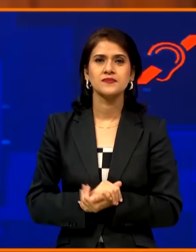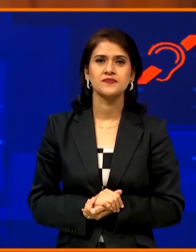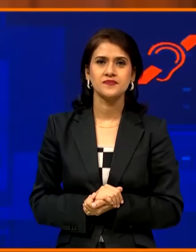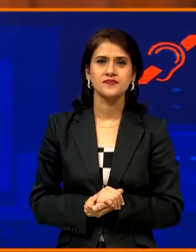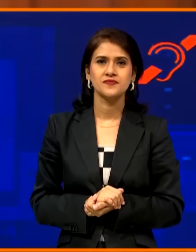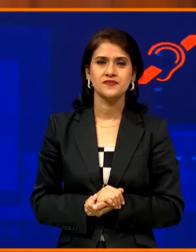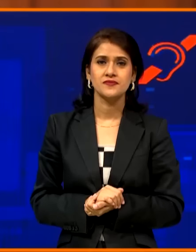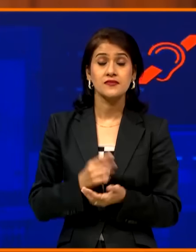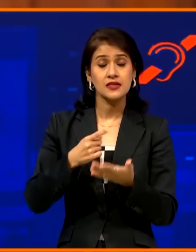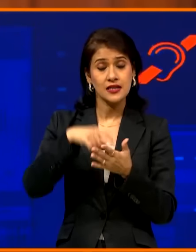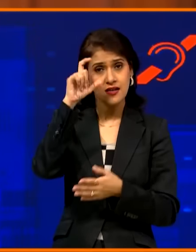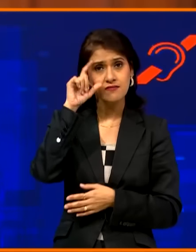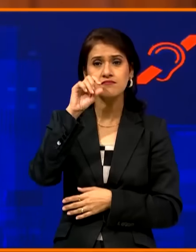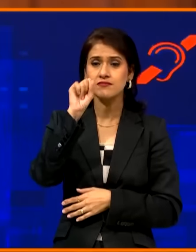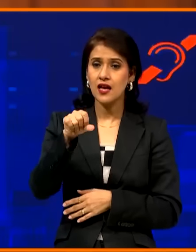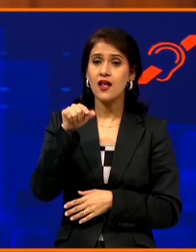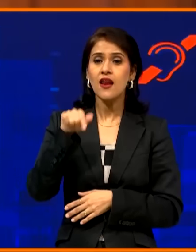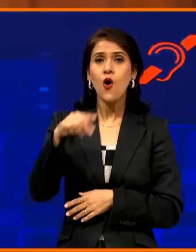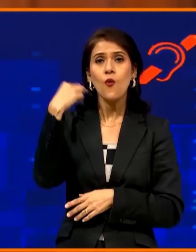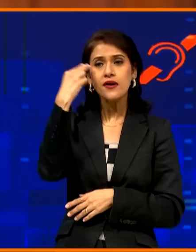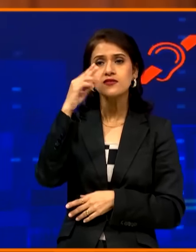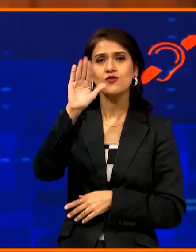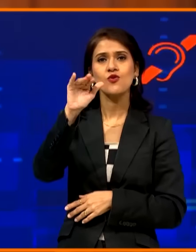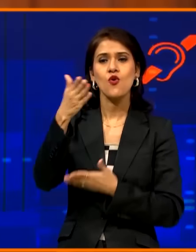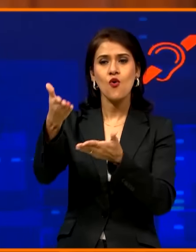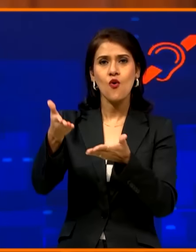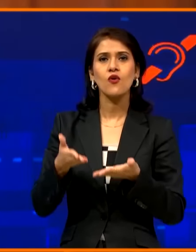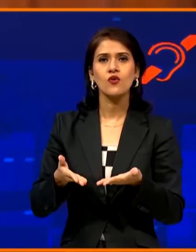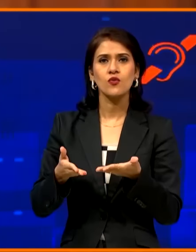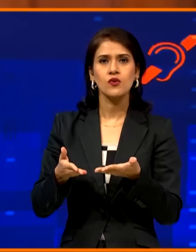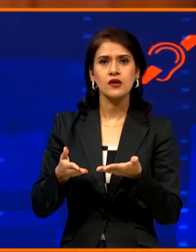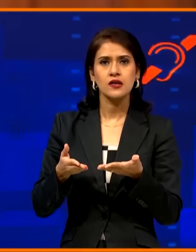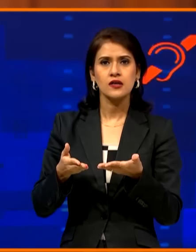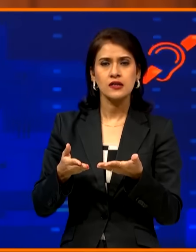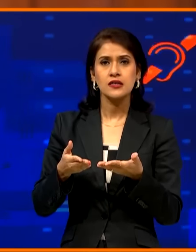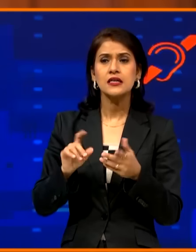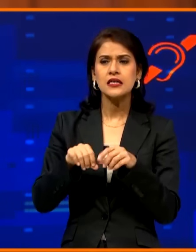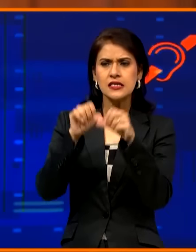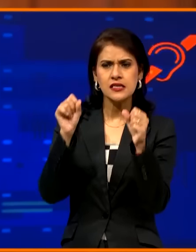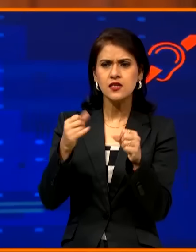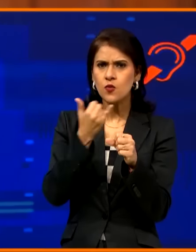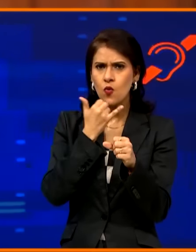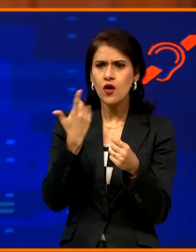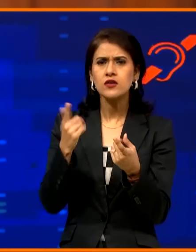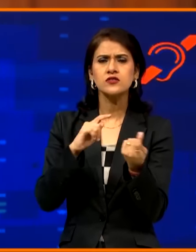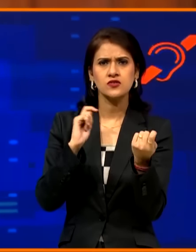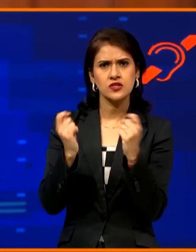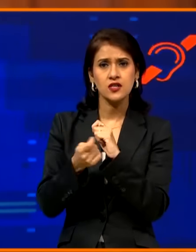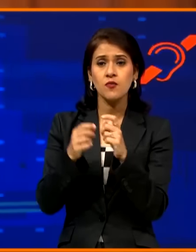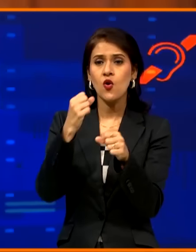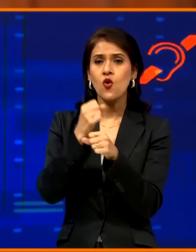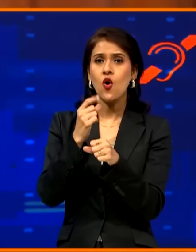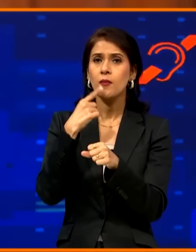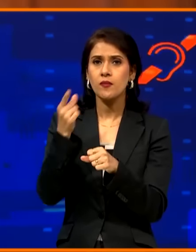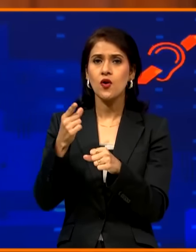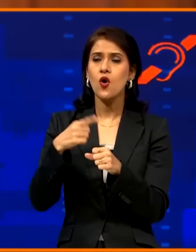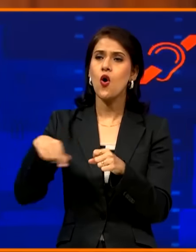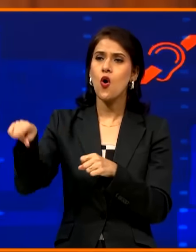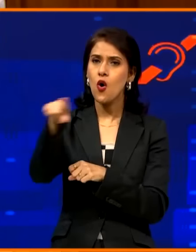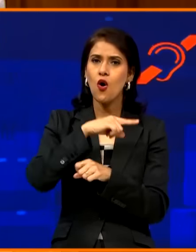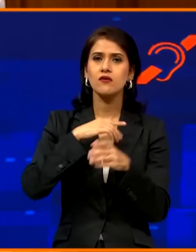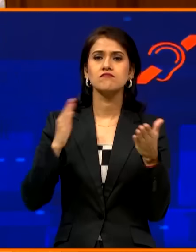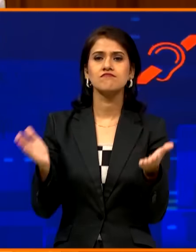है जी हां कि हम मिलकर के सिचुएशन सुधारने के लिए कुछ कर सके लेकिन जो दावा सरकार का है सबका साथ सबका